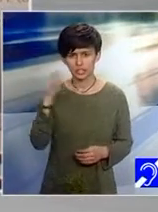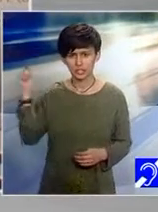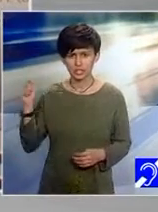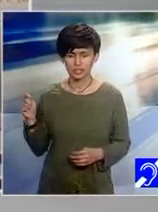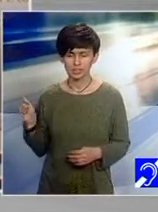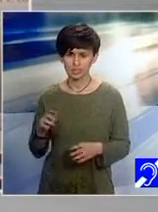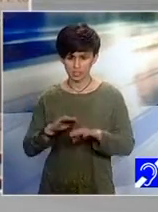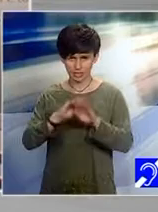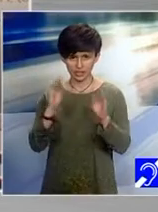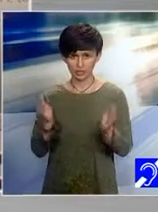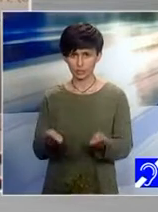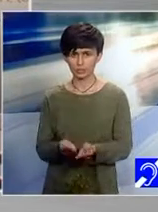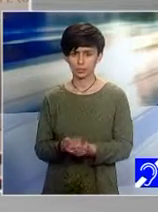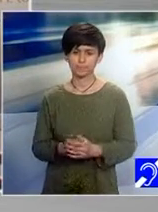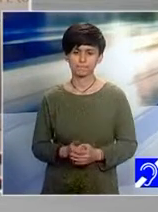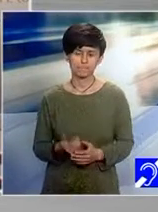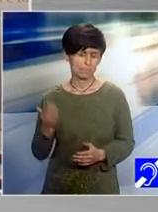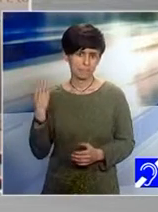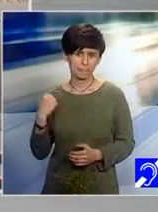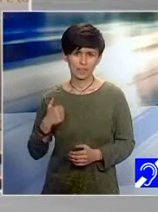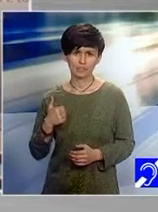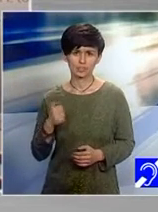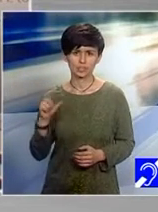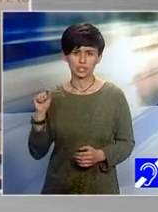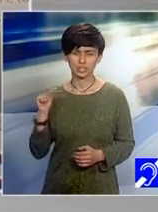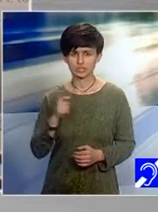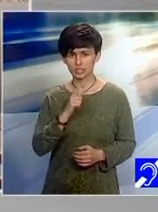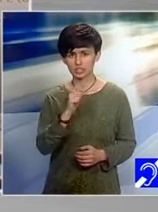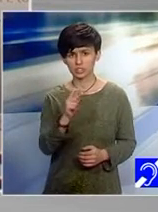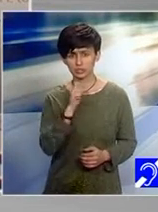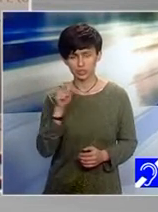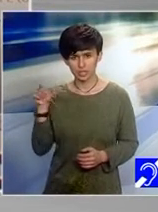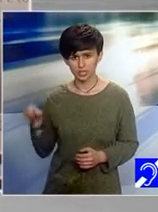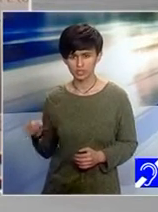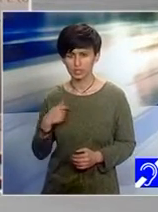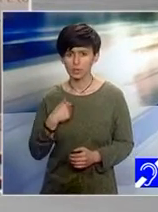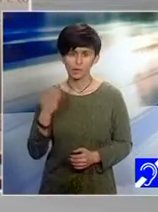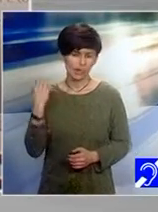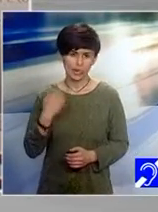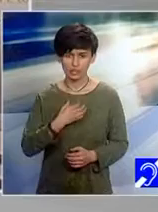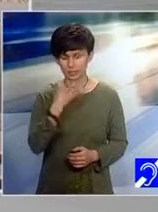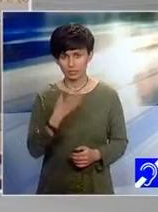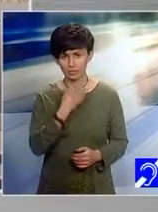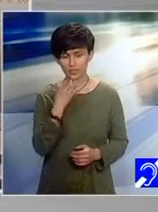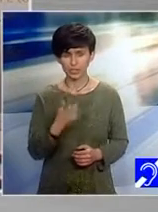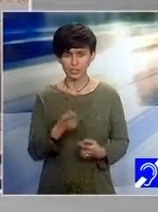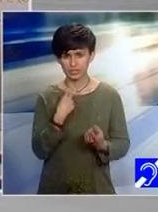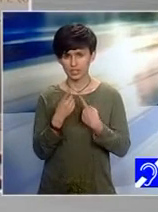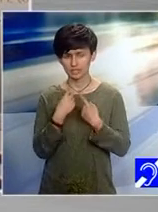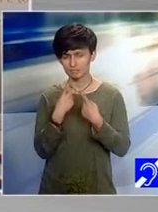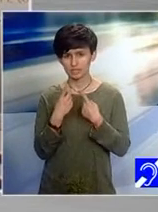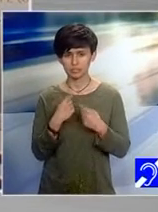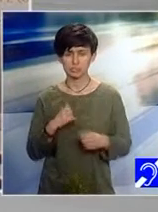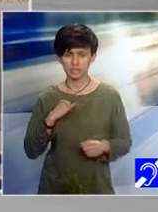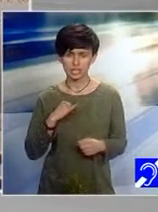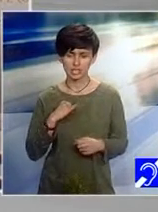Am fost peste 120 de jurnaliști. Am fost la Yerevan, la aceste conferințe, la aceste prelegeri foarte